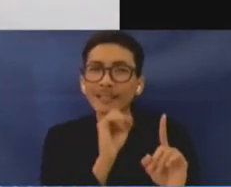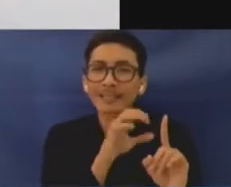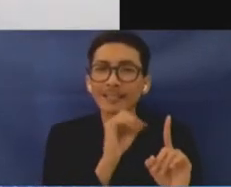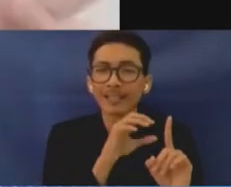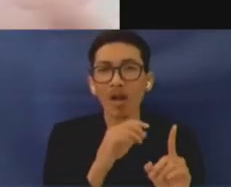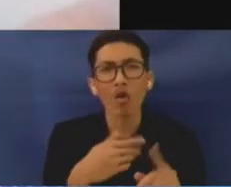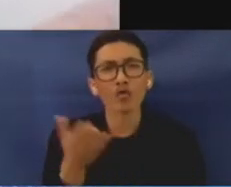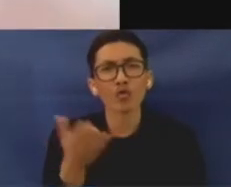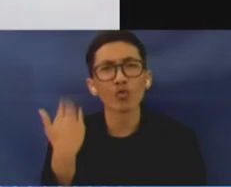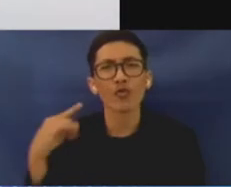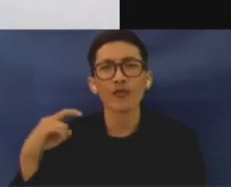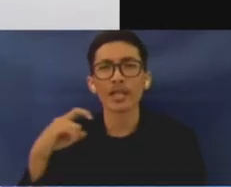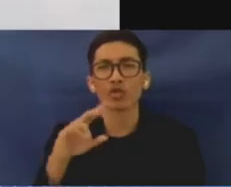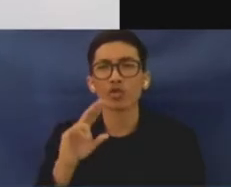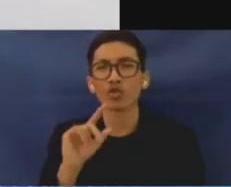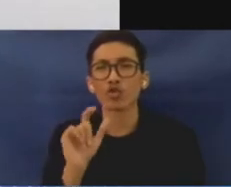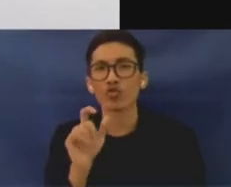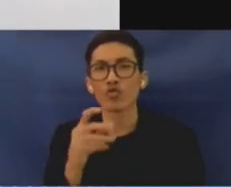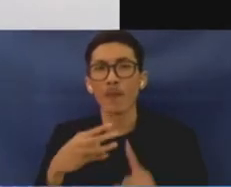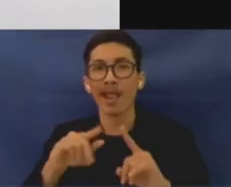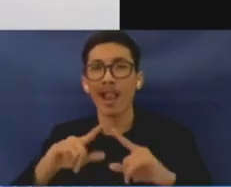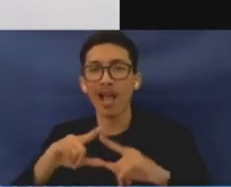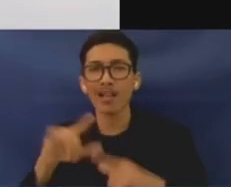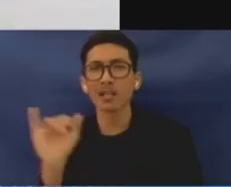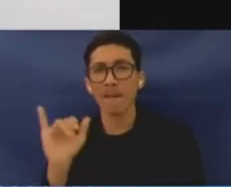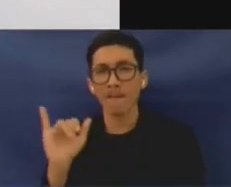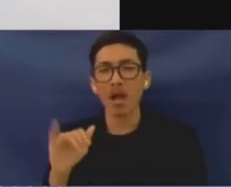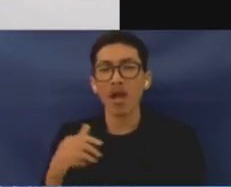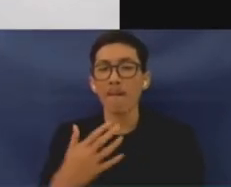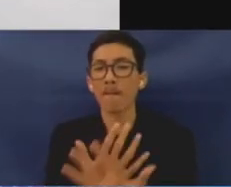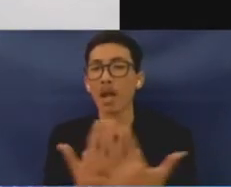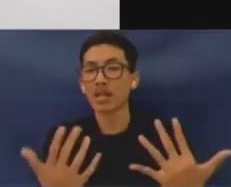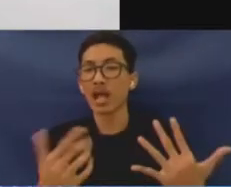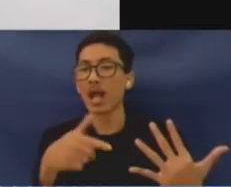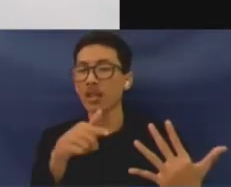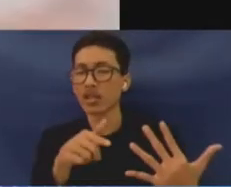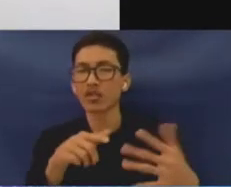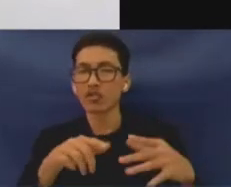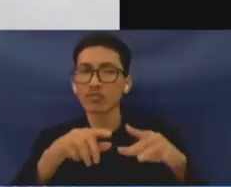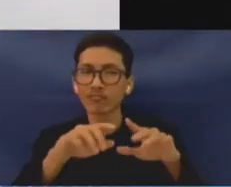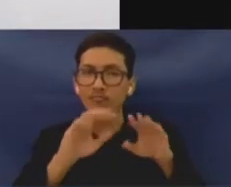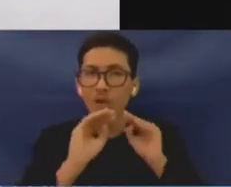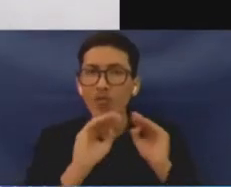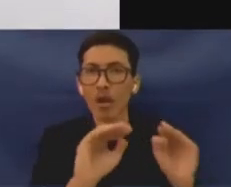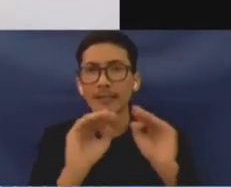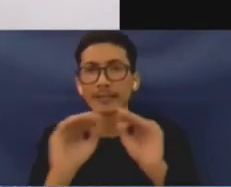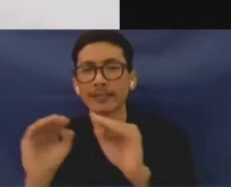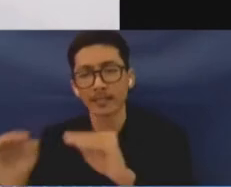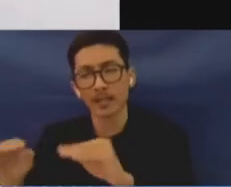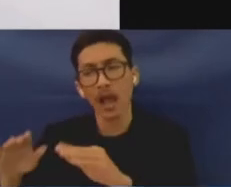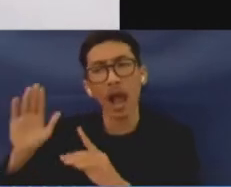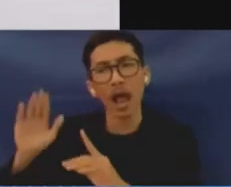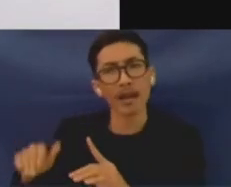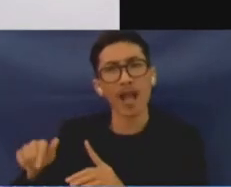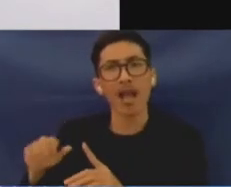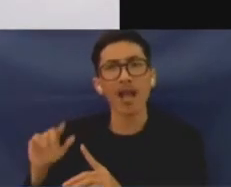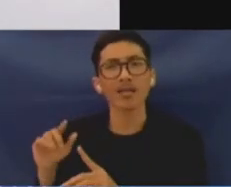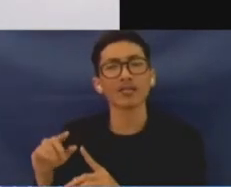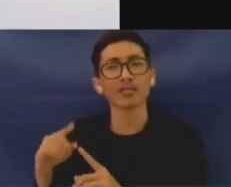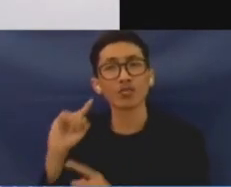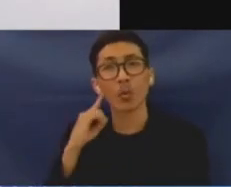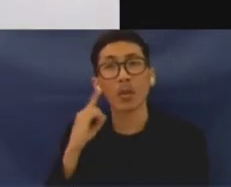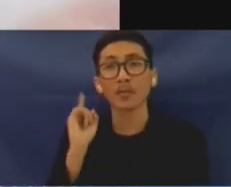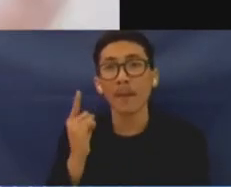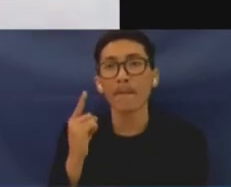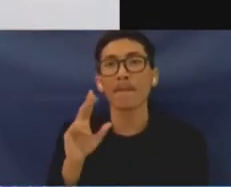untuk mengedukasi masyarakat bahwa gitu anak saya begini tuh karena rubella gitu. Jadi bukannya karena